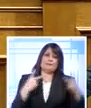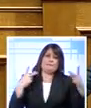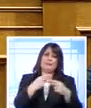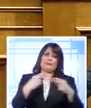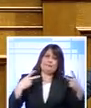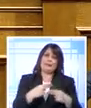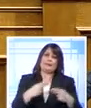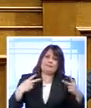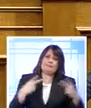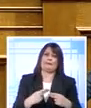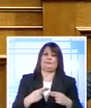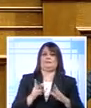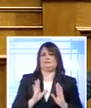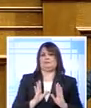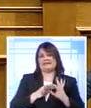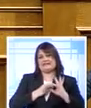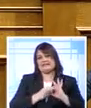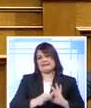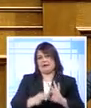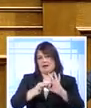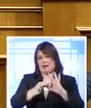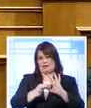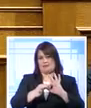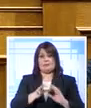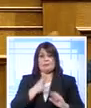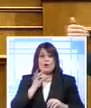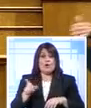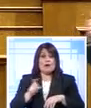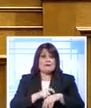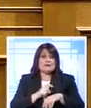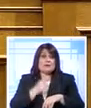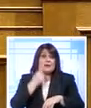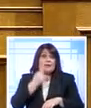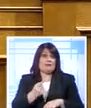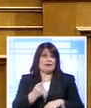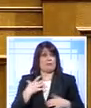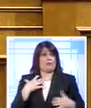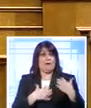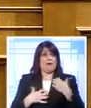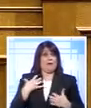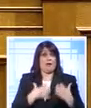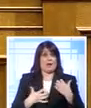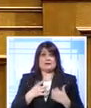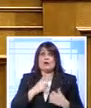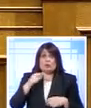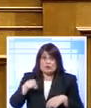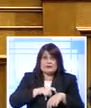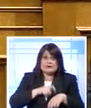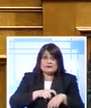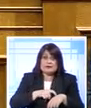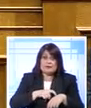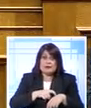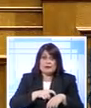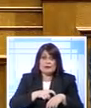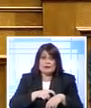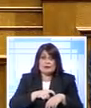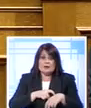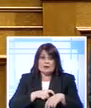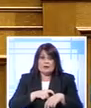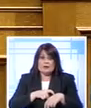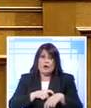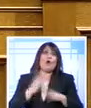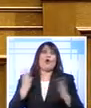λαό. Γιατί δεν βλέπω ανάλογη ανησυχία σαν αυτή που κάθε φορά έχουμε κινητοποιήσει